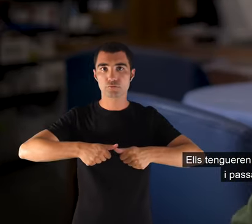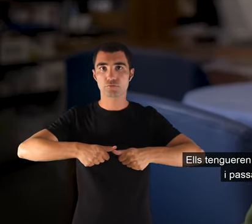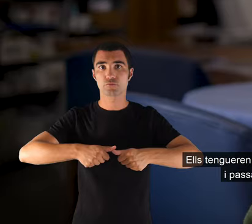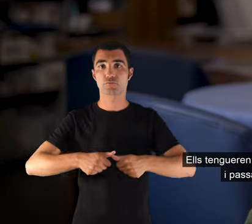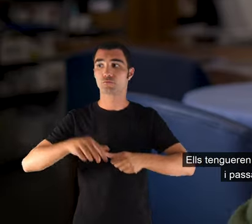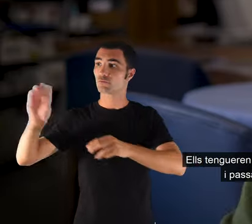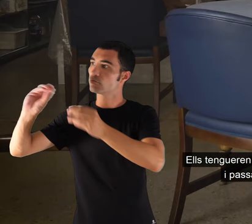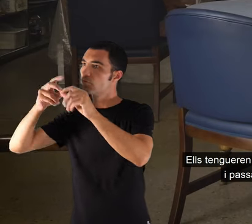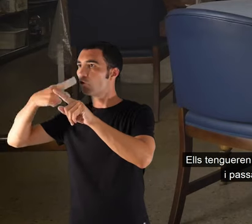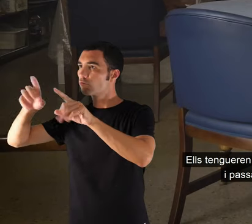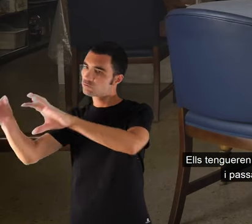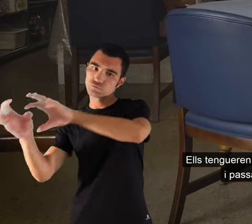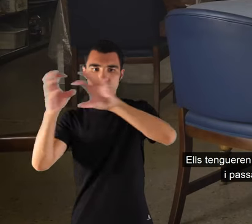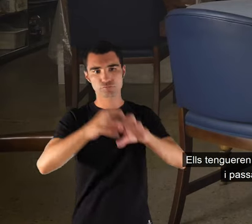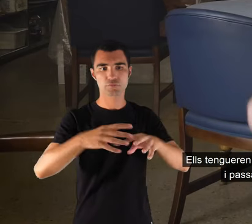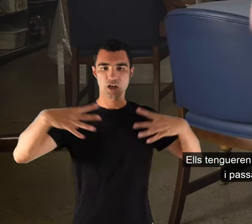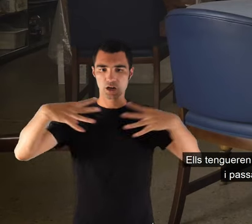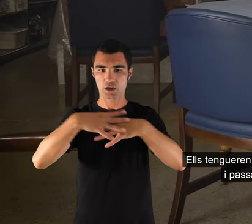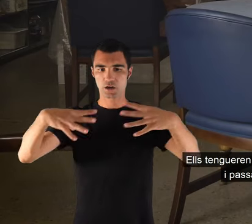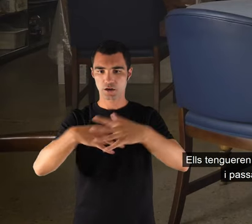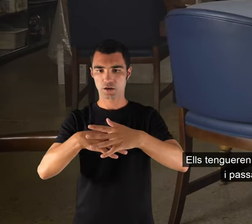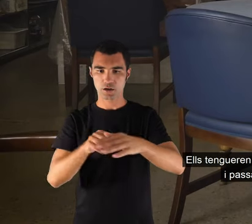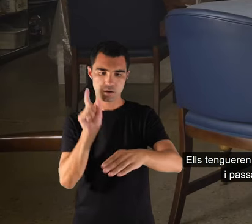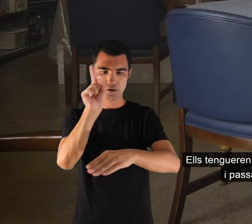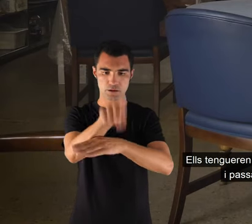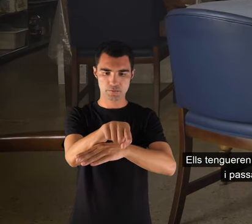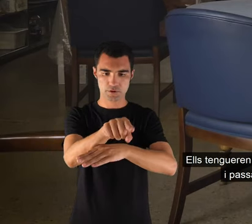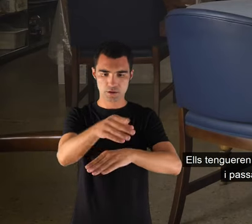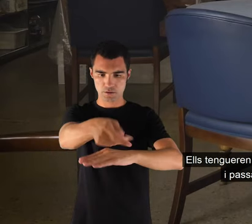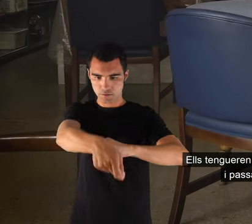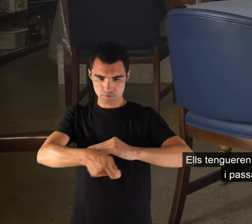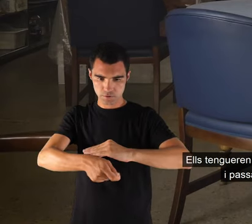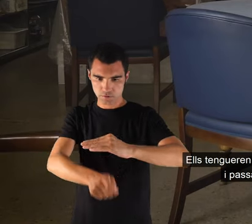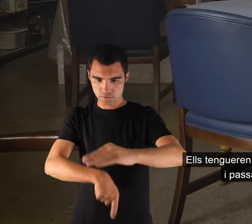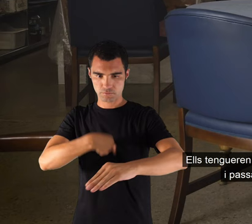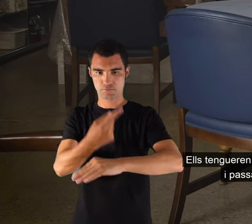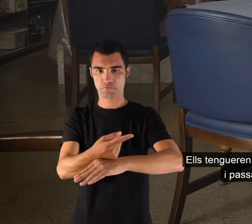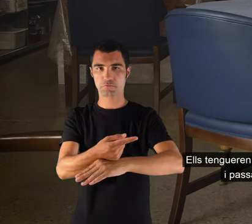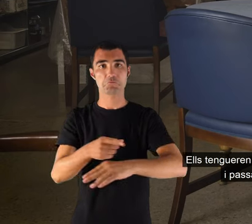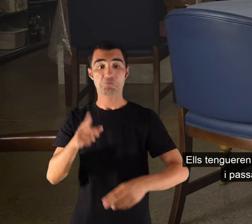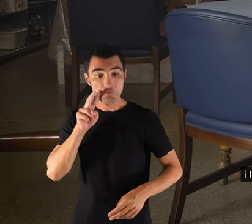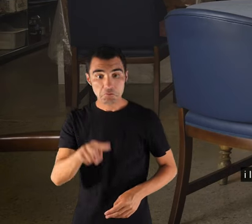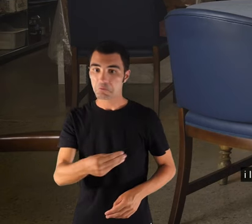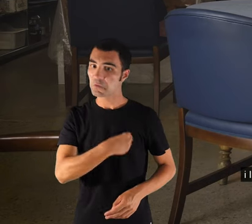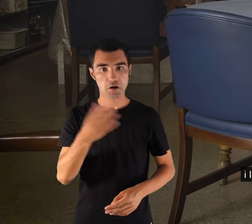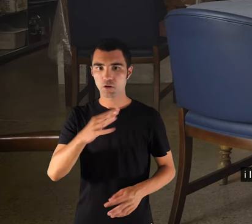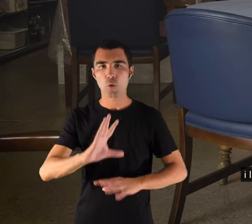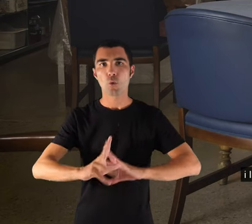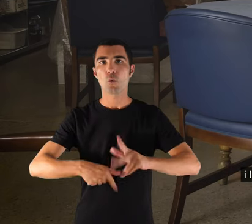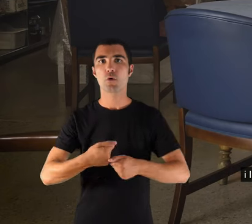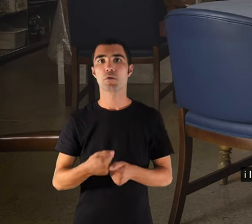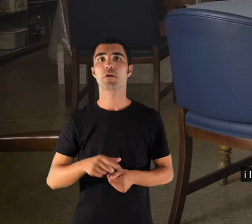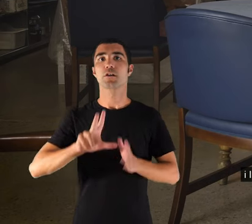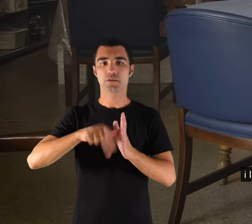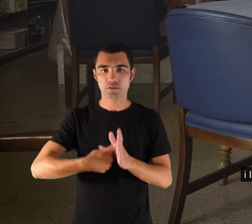i passaves la xarxa per davall, per mig i per damunt i no passaves pena. I llavors ja en feren